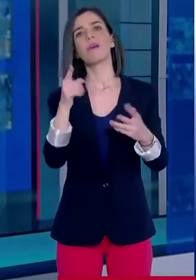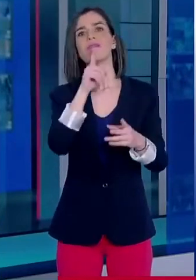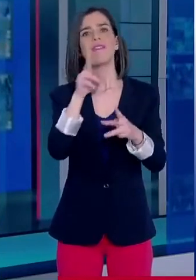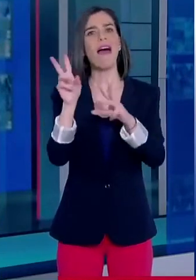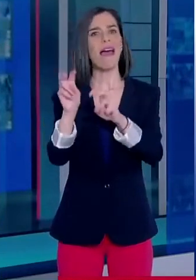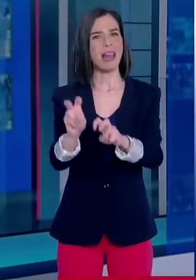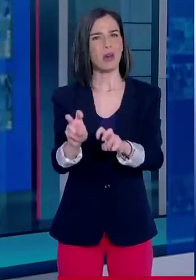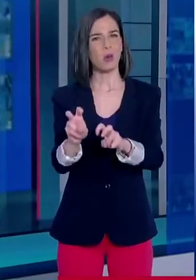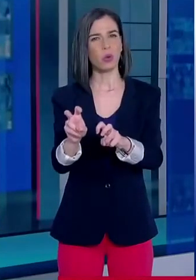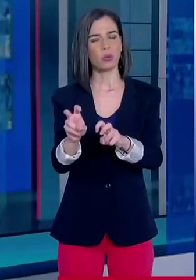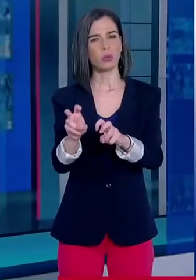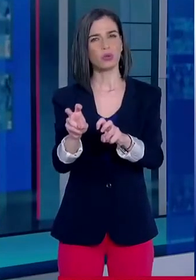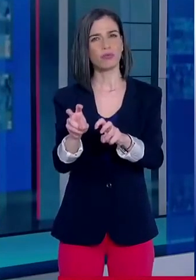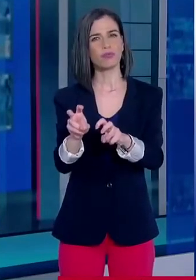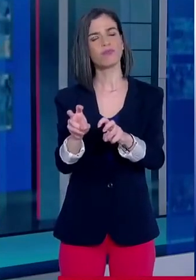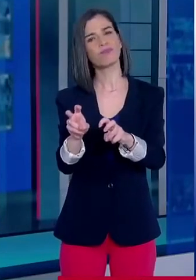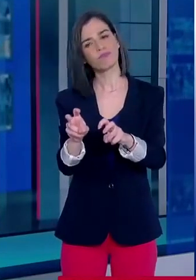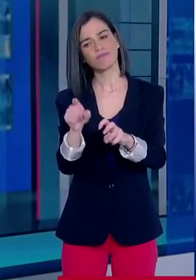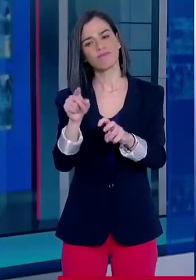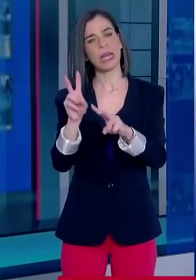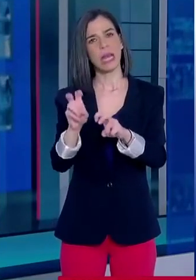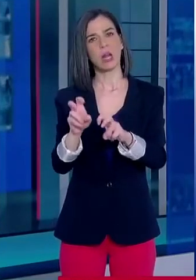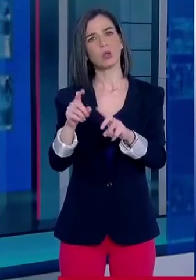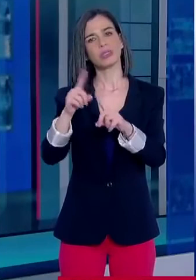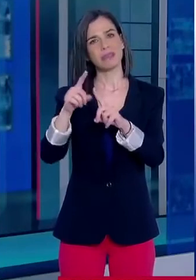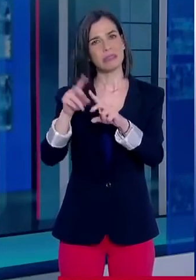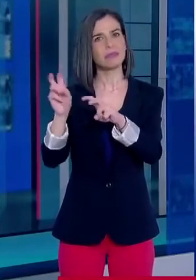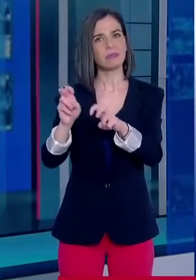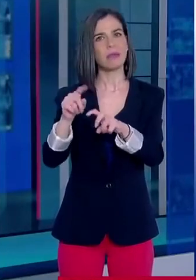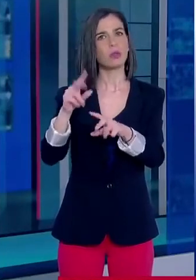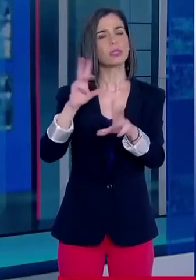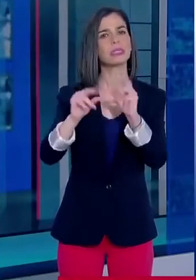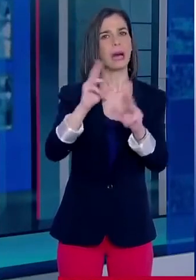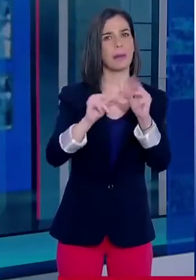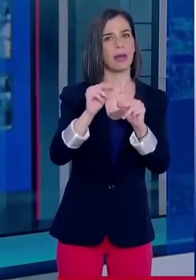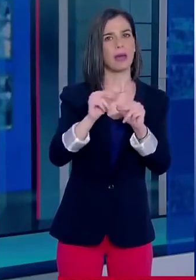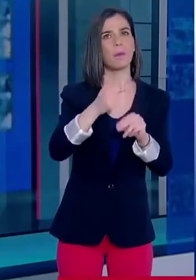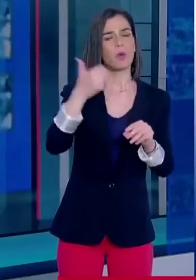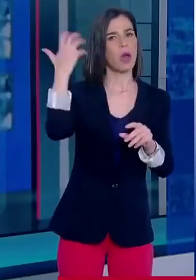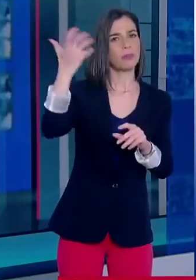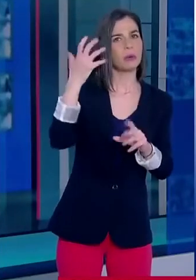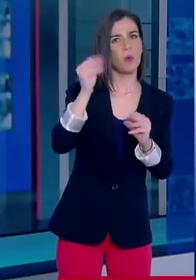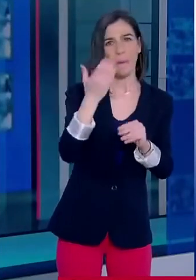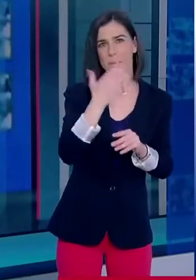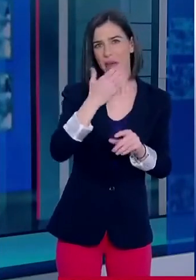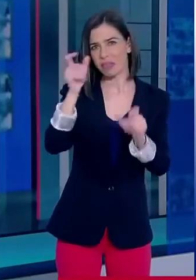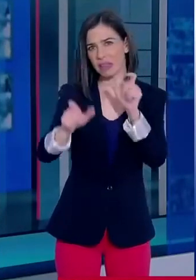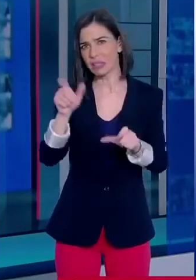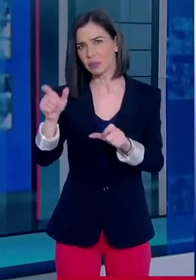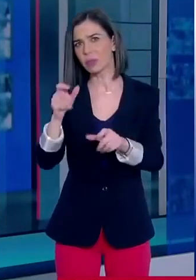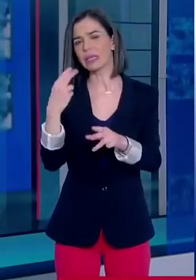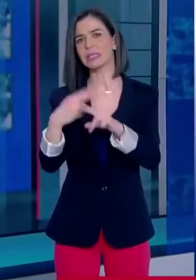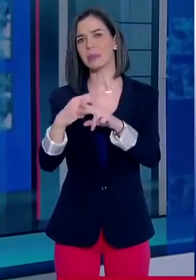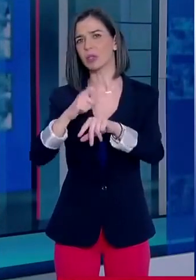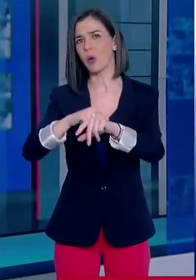έλεγχος, είναι ένα θέμα που συζητιέται επιστημονικά και δεν συζητιέται μόνο επιστημονικά για τους μαθητές που είναι σε μια κρίσιμη